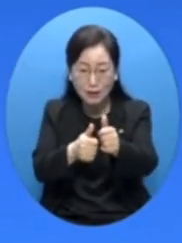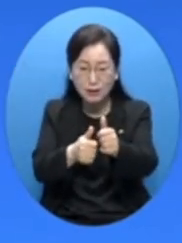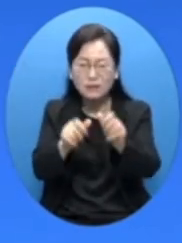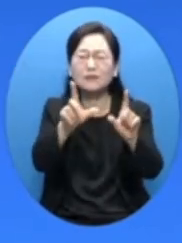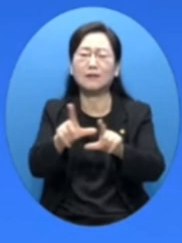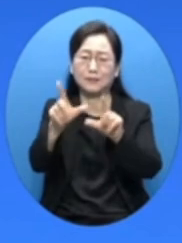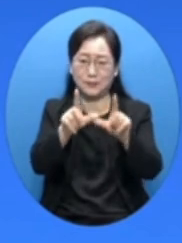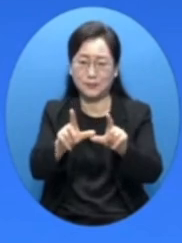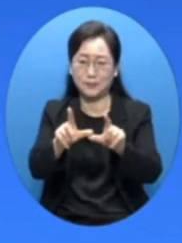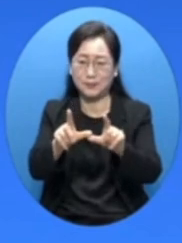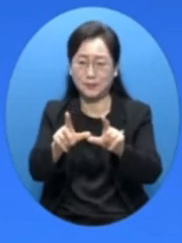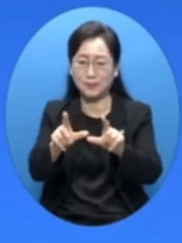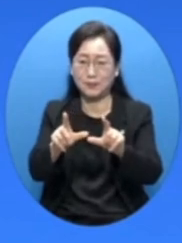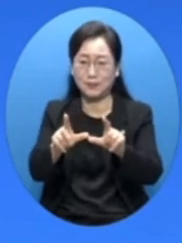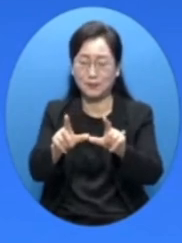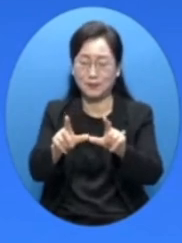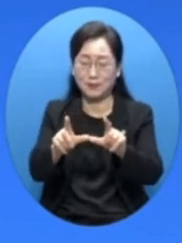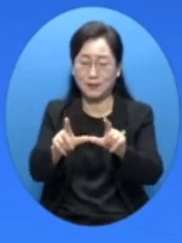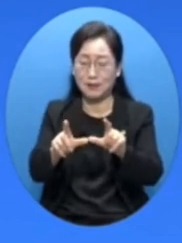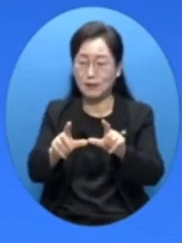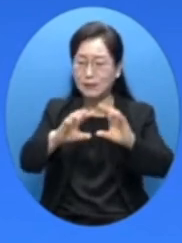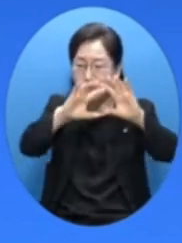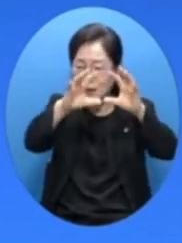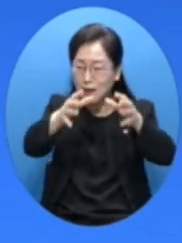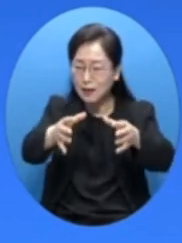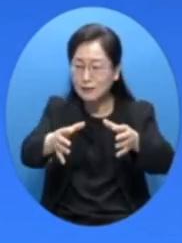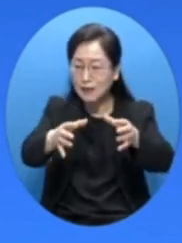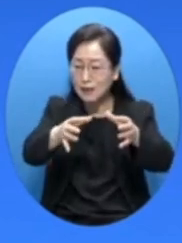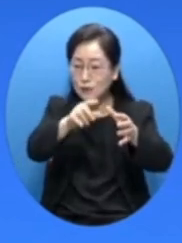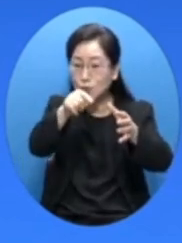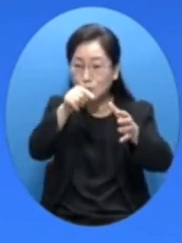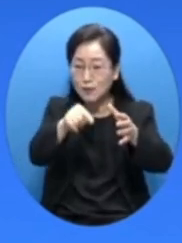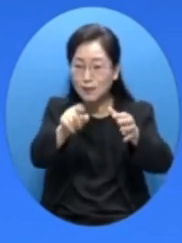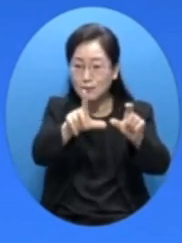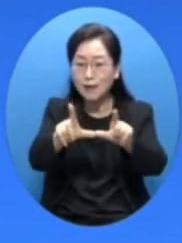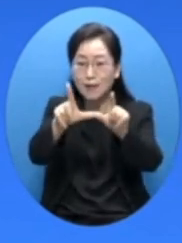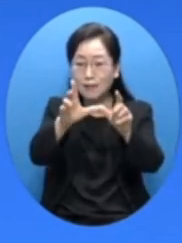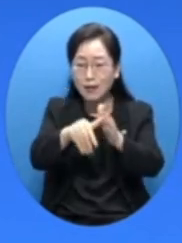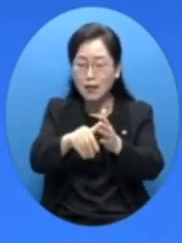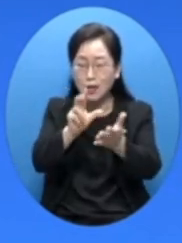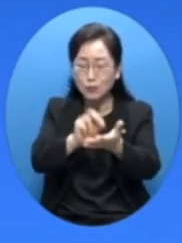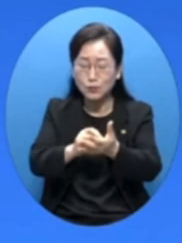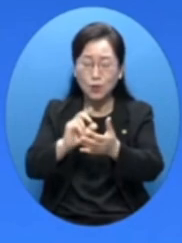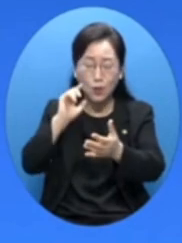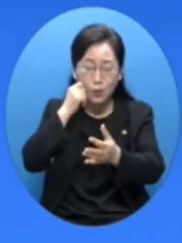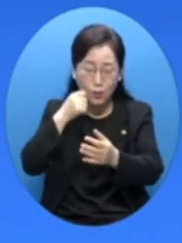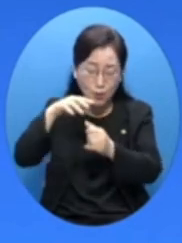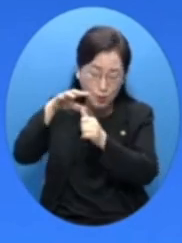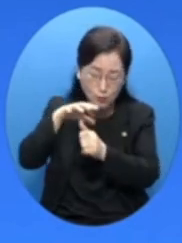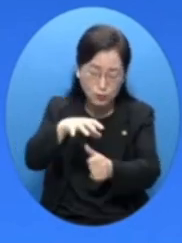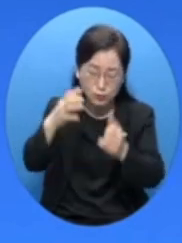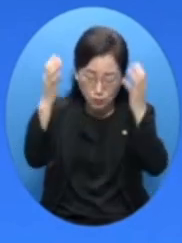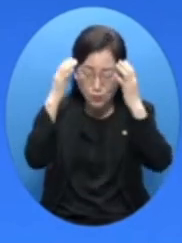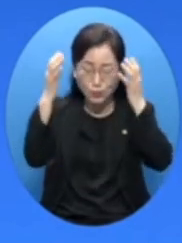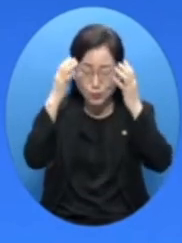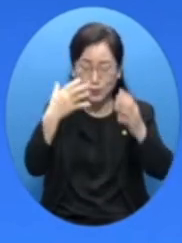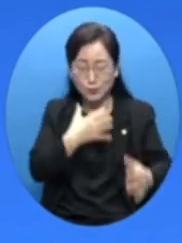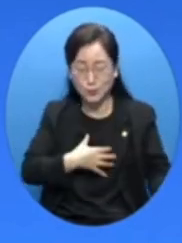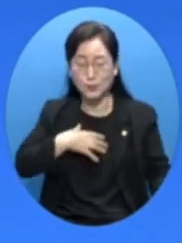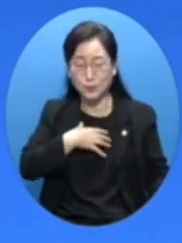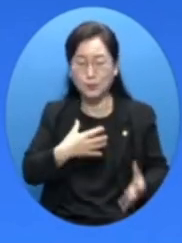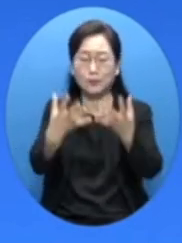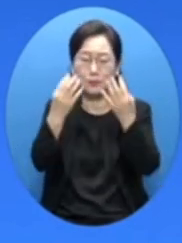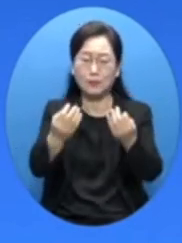삶인데, 그러니까 이 세상에서 살면서 많은 문제와 어려움 속에 갇혀서 고통과 괴로움 가운데 살았던